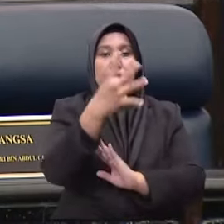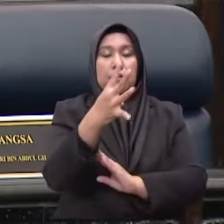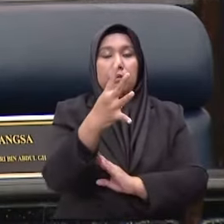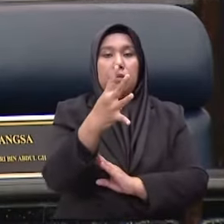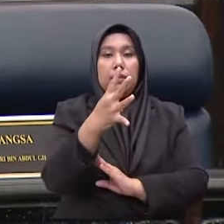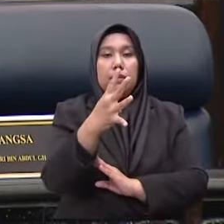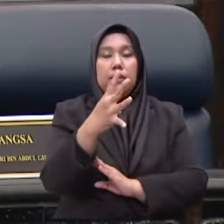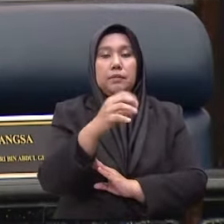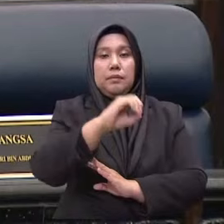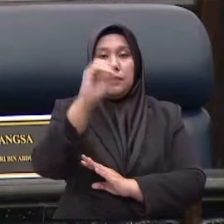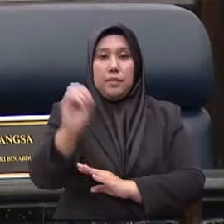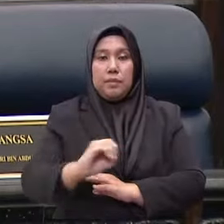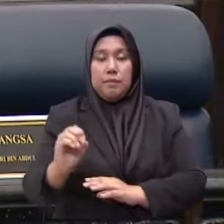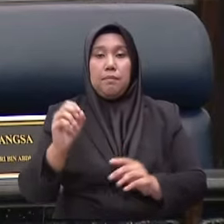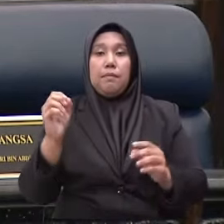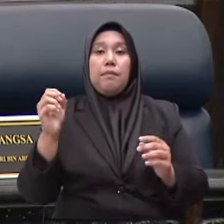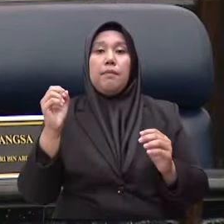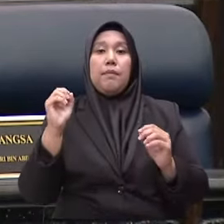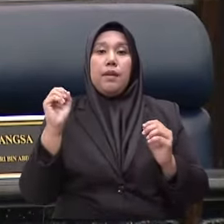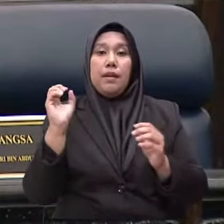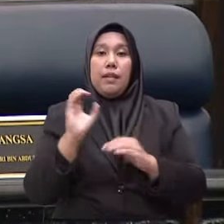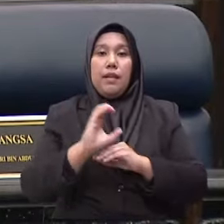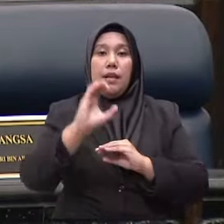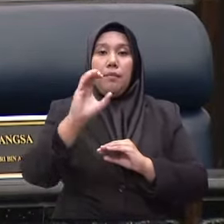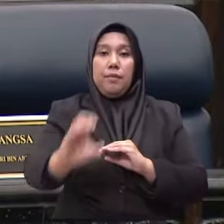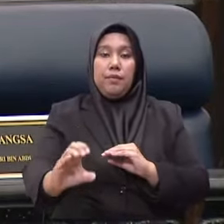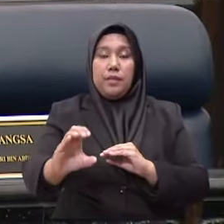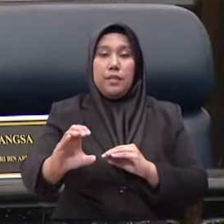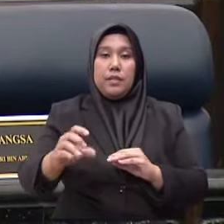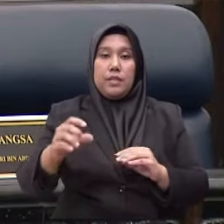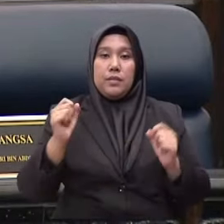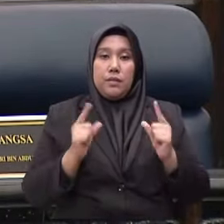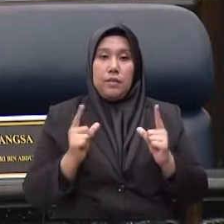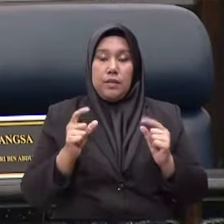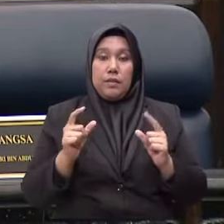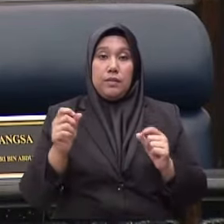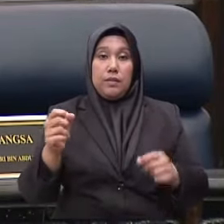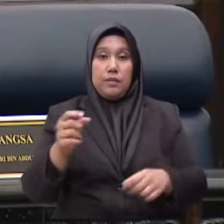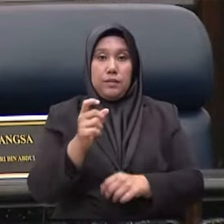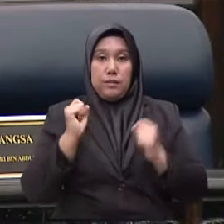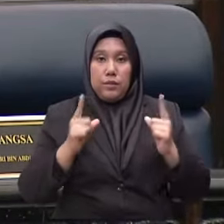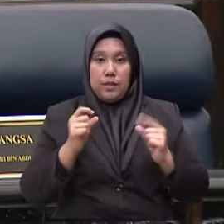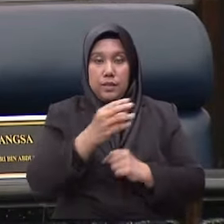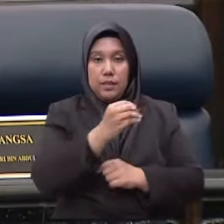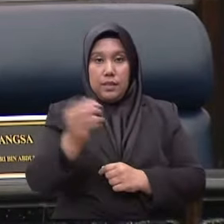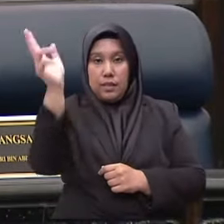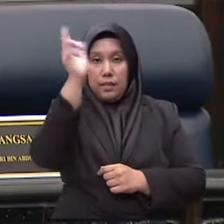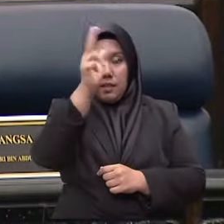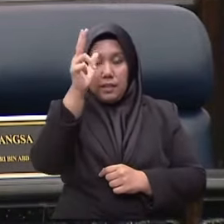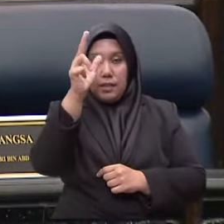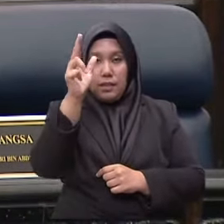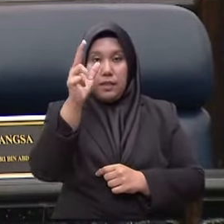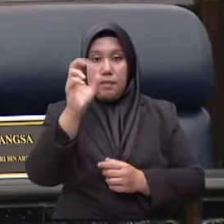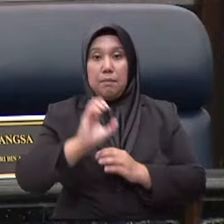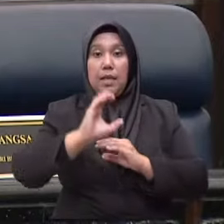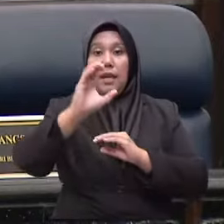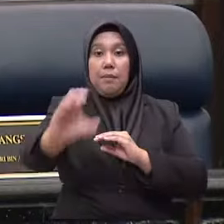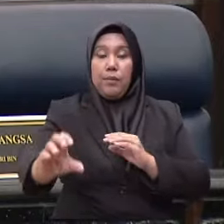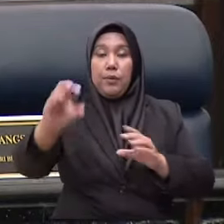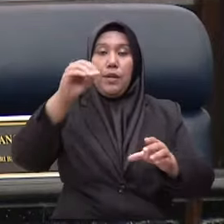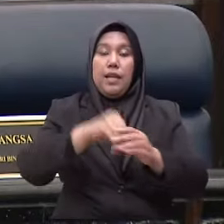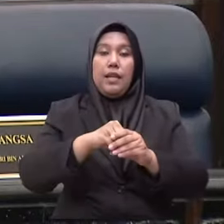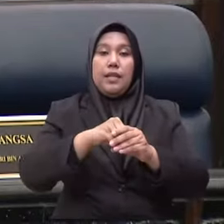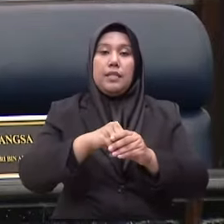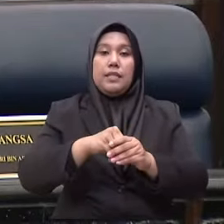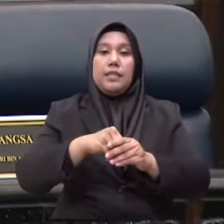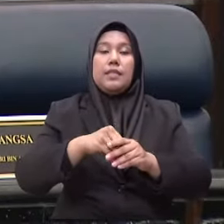pelaburan swasta sudah tentu apabila kerajaan dan swasta turut melabur dalam sistem ekonomi kita ini maka dia akan